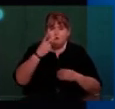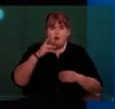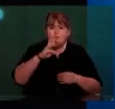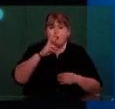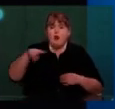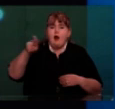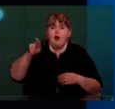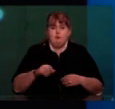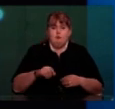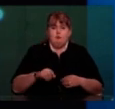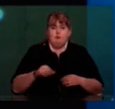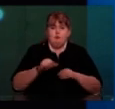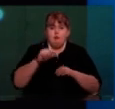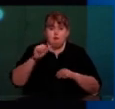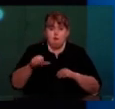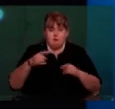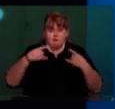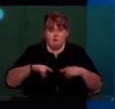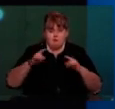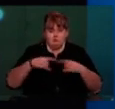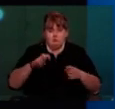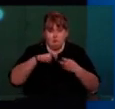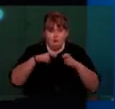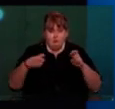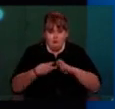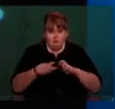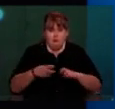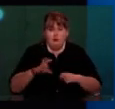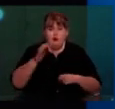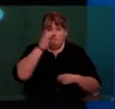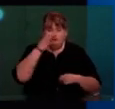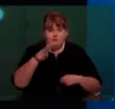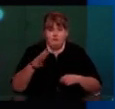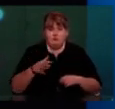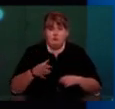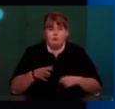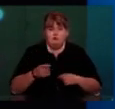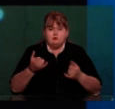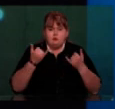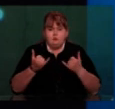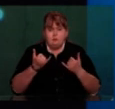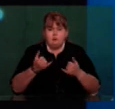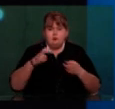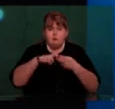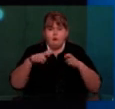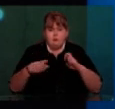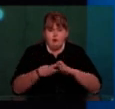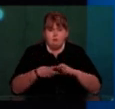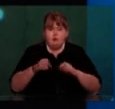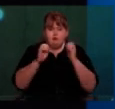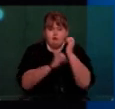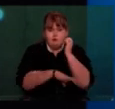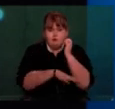миллиардов человек. Помимо демографической проблемы, в Африке современная проблема –